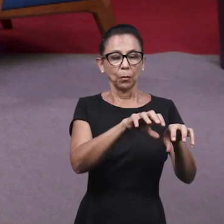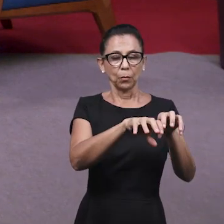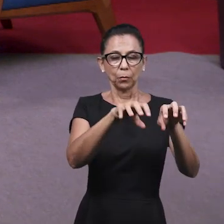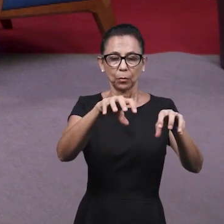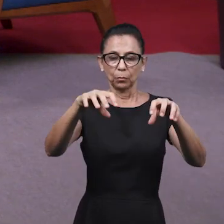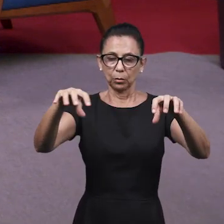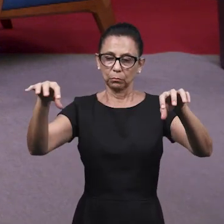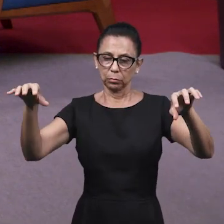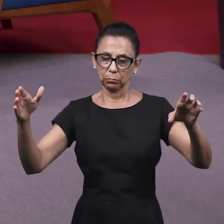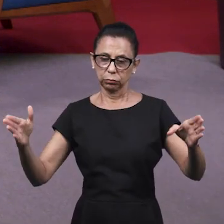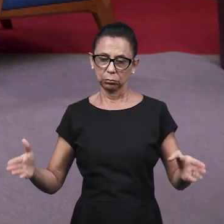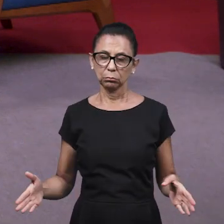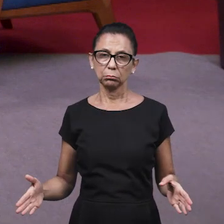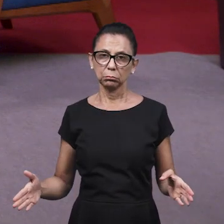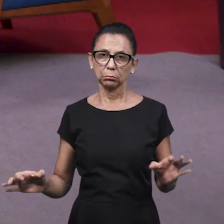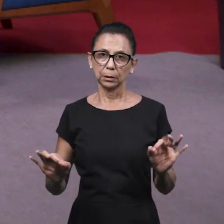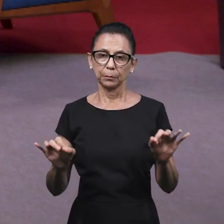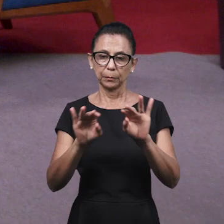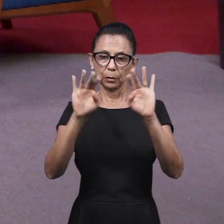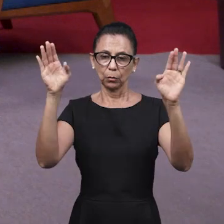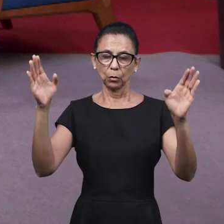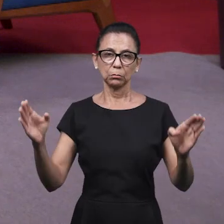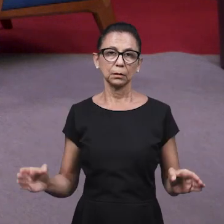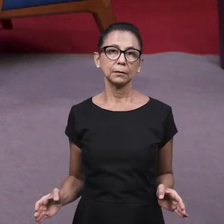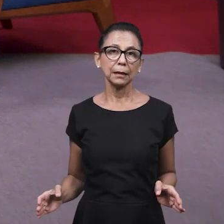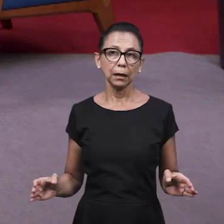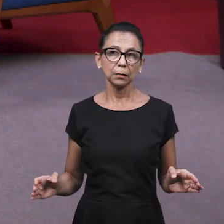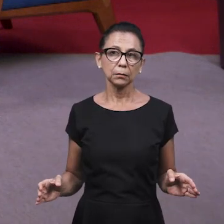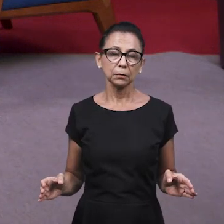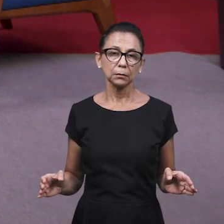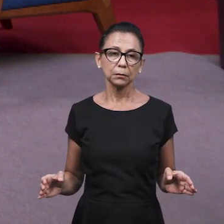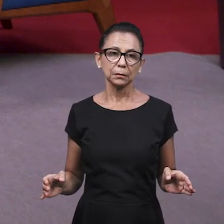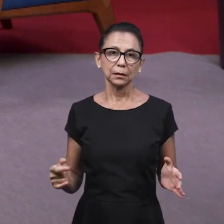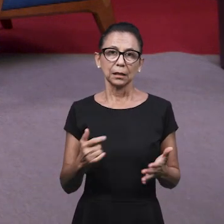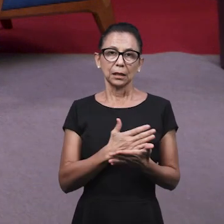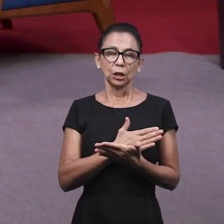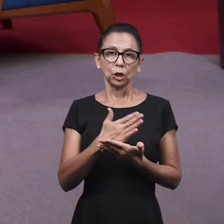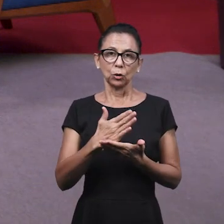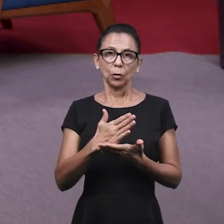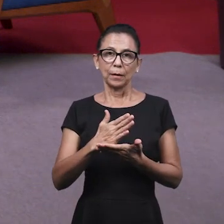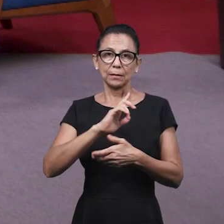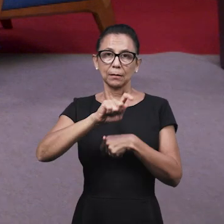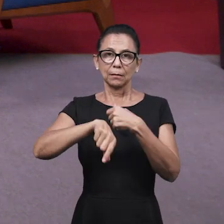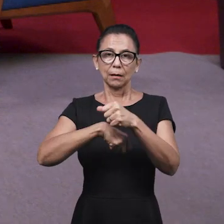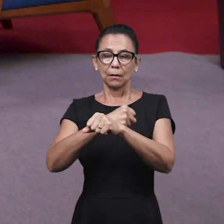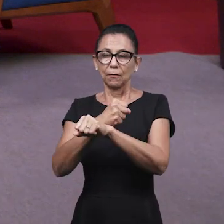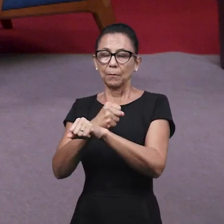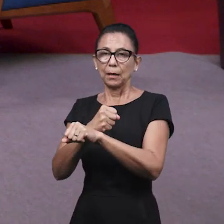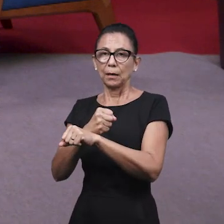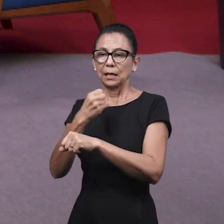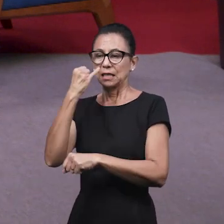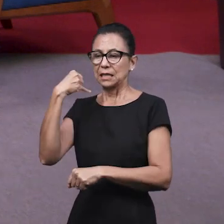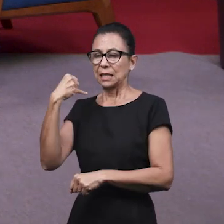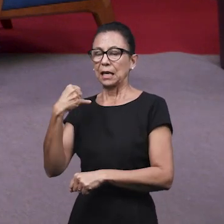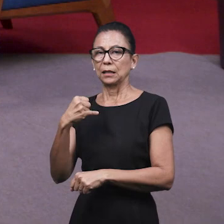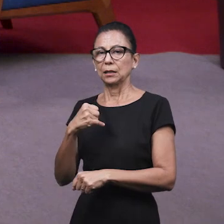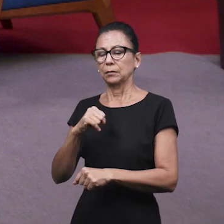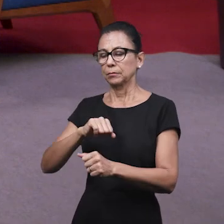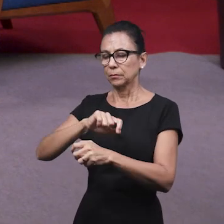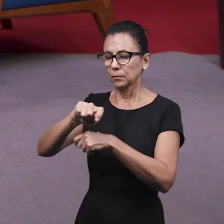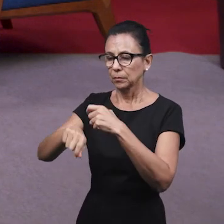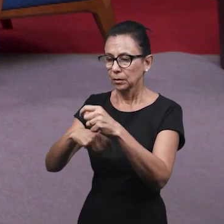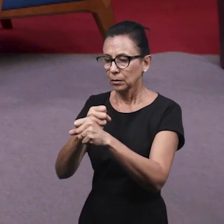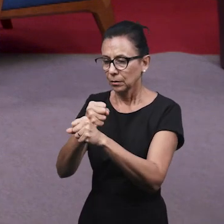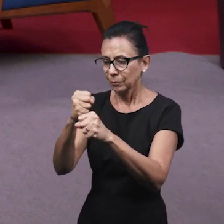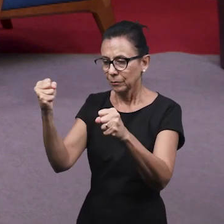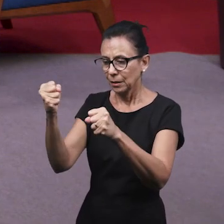le dialogue, la Bible ne cite pas, mais j'imagine, n'est-ce pas? Isaac n'était pas en train de se